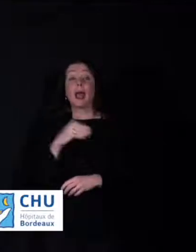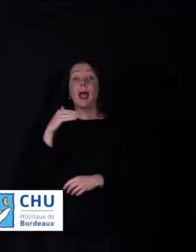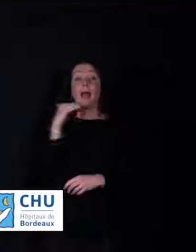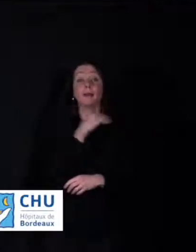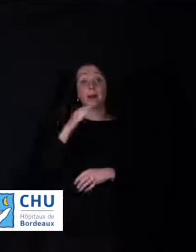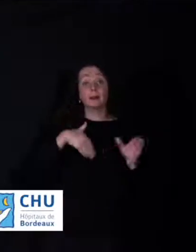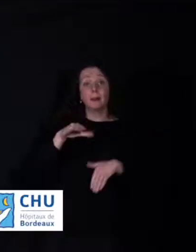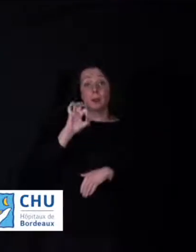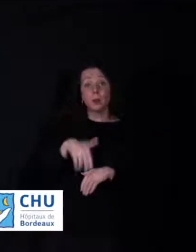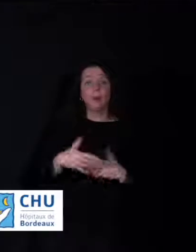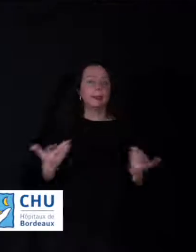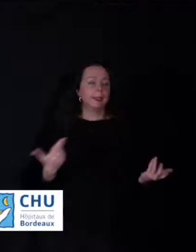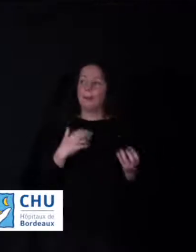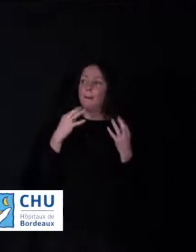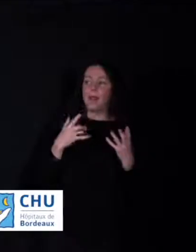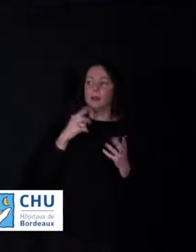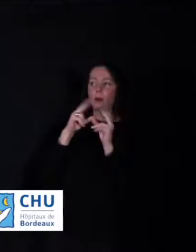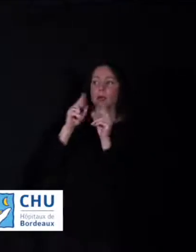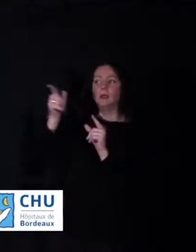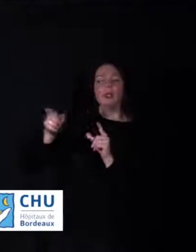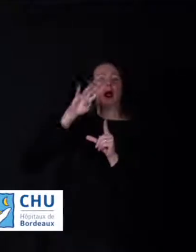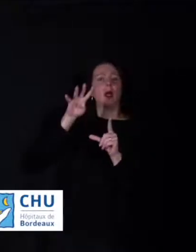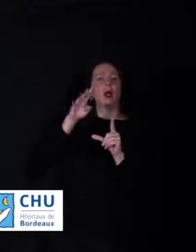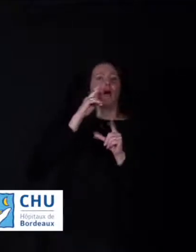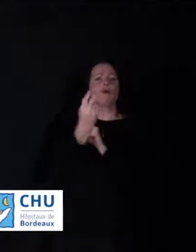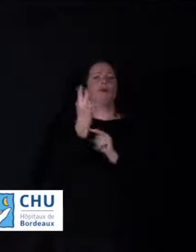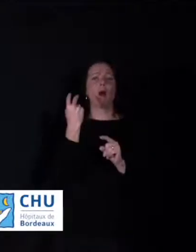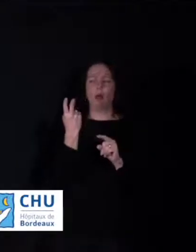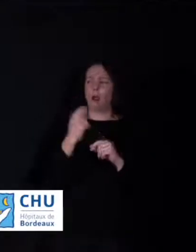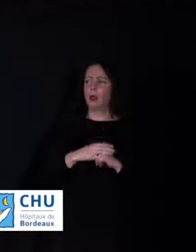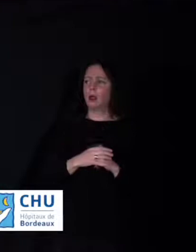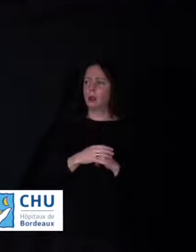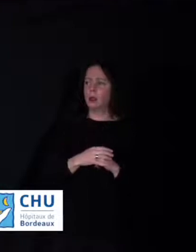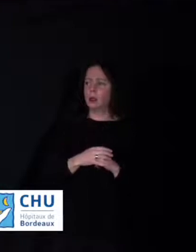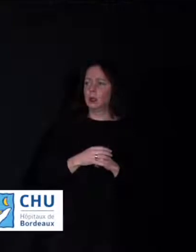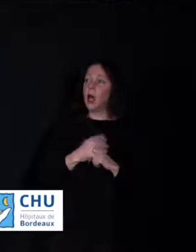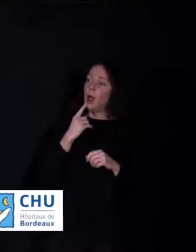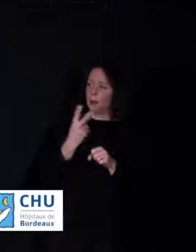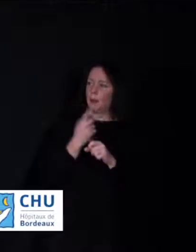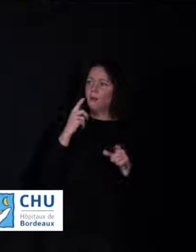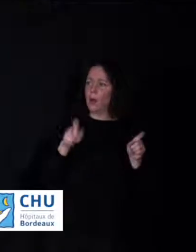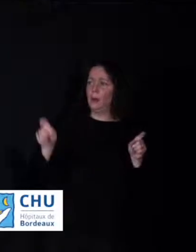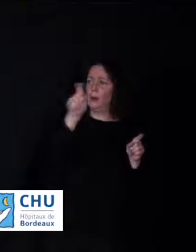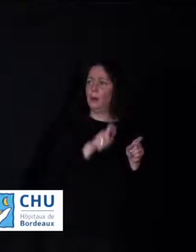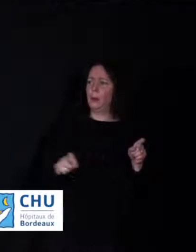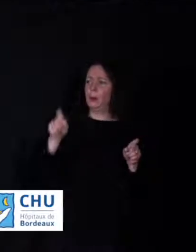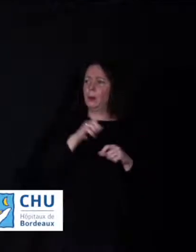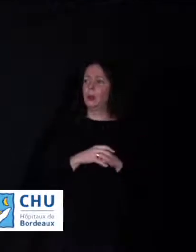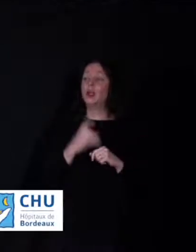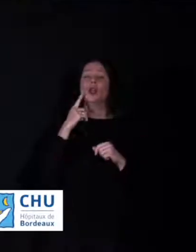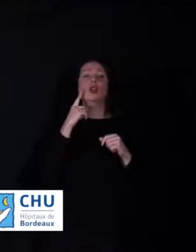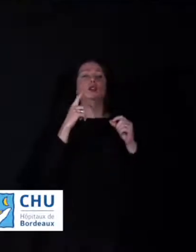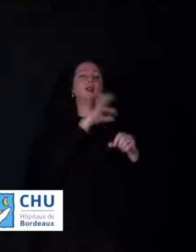détailler toute cette diapositive. Je ne sais pas si on voit la souris. Ah oui, c'est pas mal. Donc on voit les vaccins par